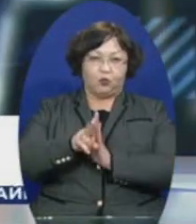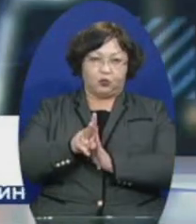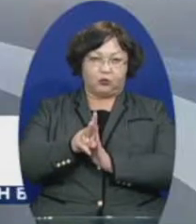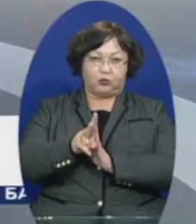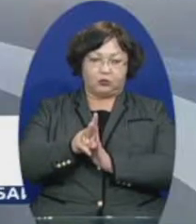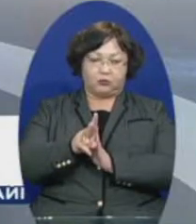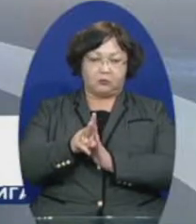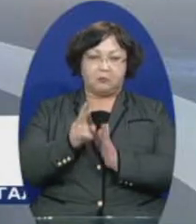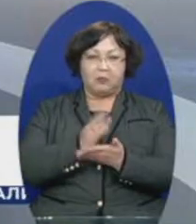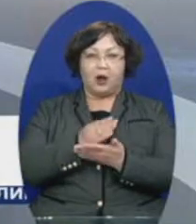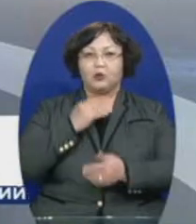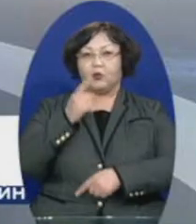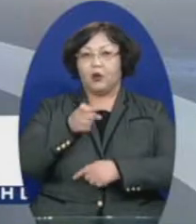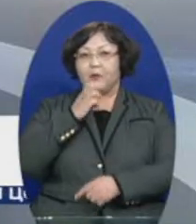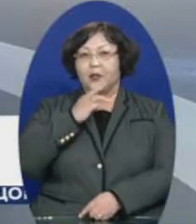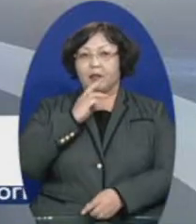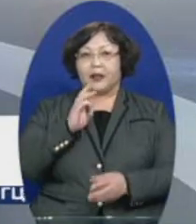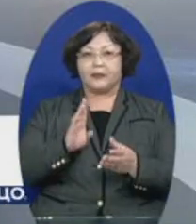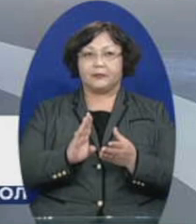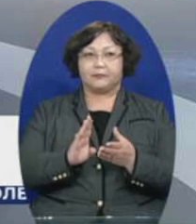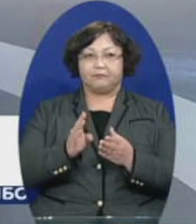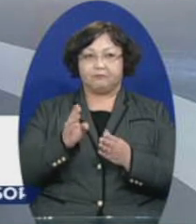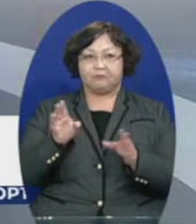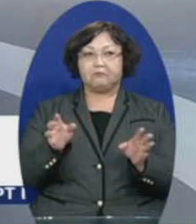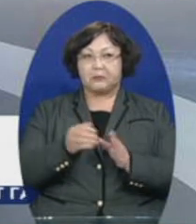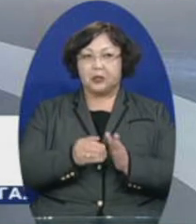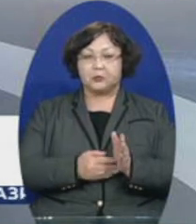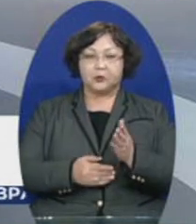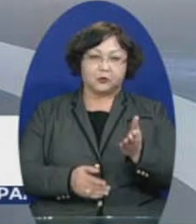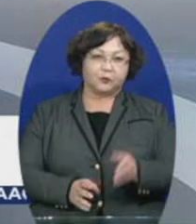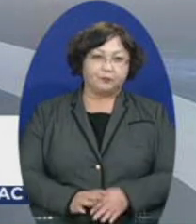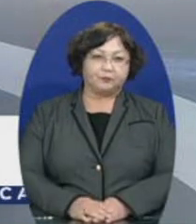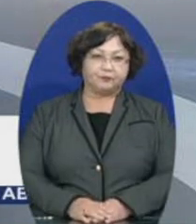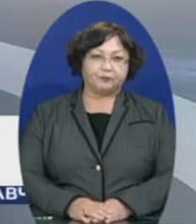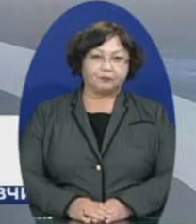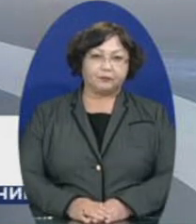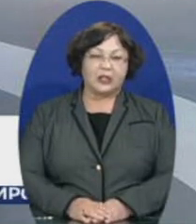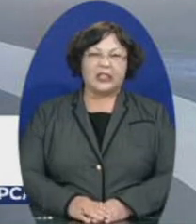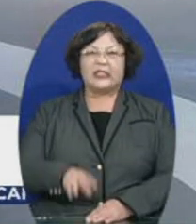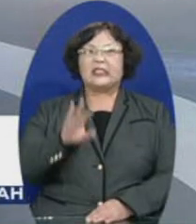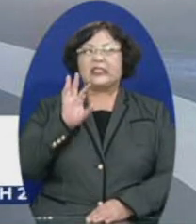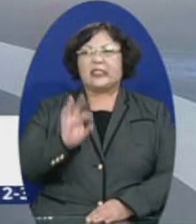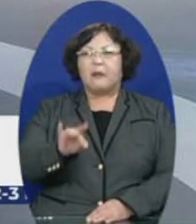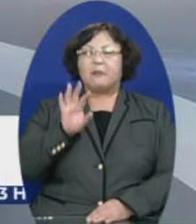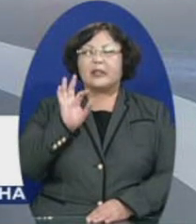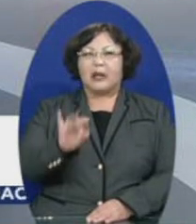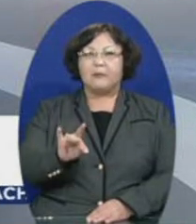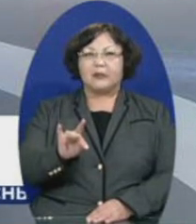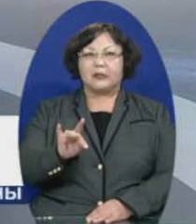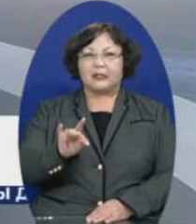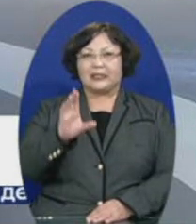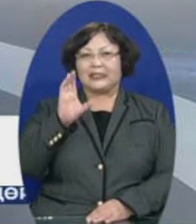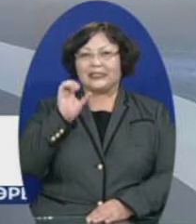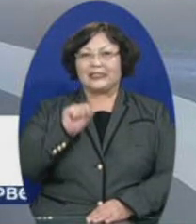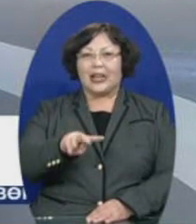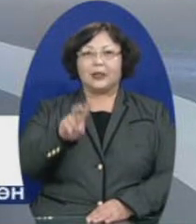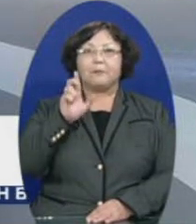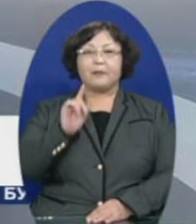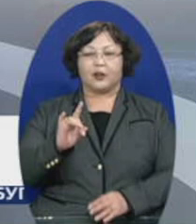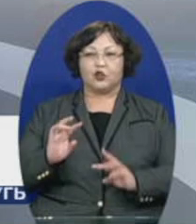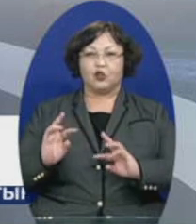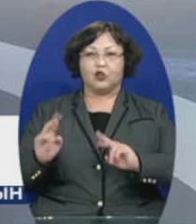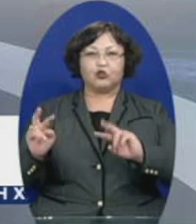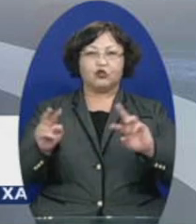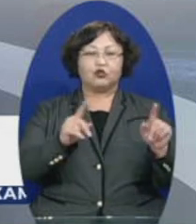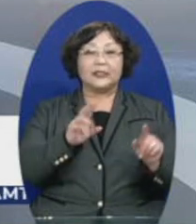за манай сэтгүүлч Дэмблавг студид ажиллаж байна. Өрөмдөр гээ. Арамын төргээ. За тэгэхээр ямар ямар салбар дээр яаж өөрчлөлтүүд орсон бэ? Энэ талаарх мэдээллийг